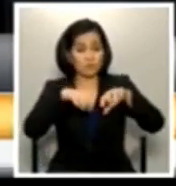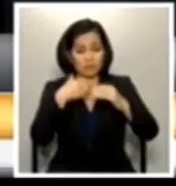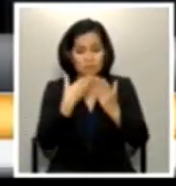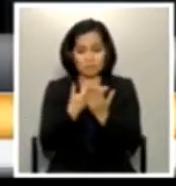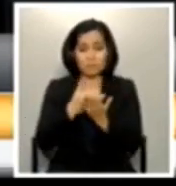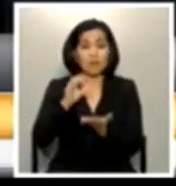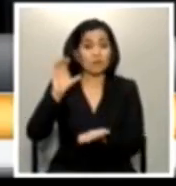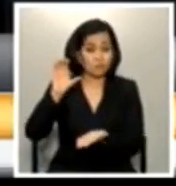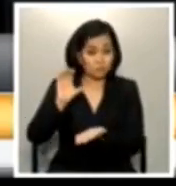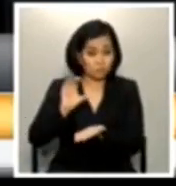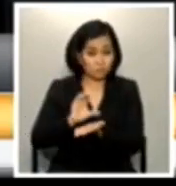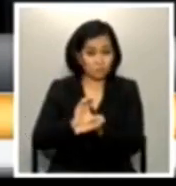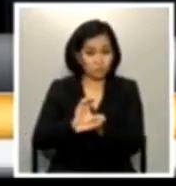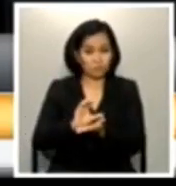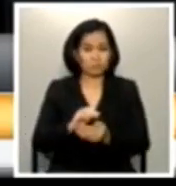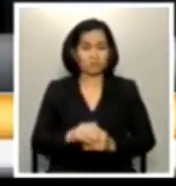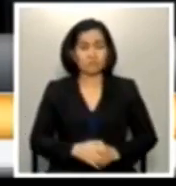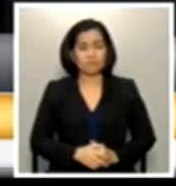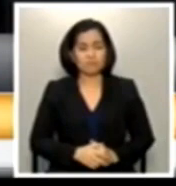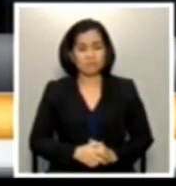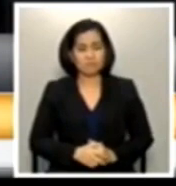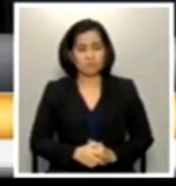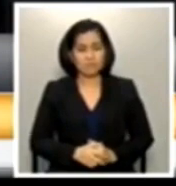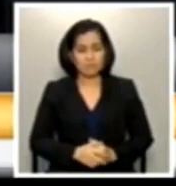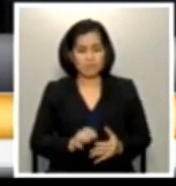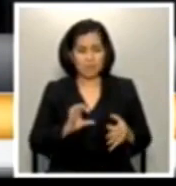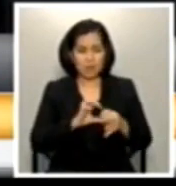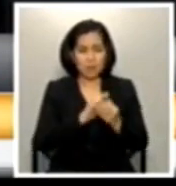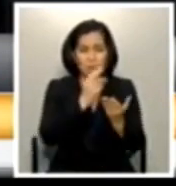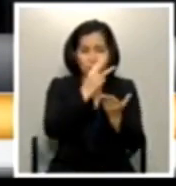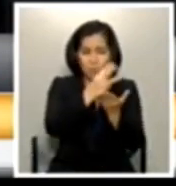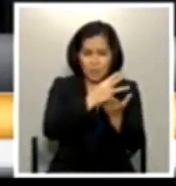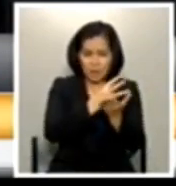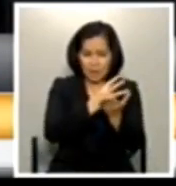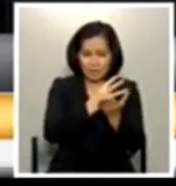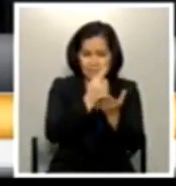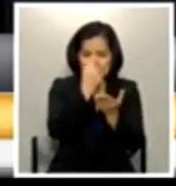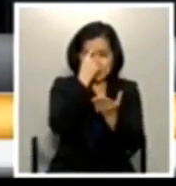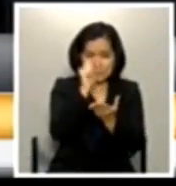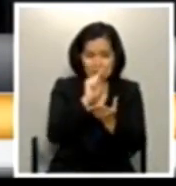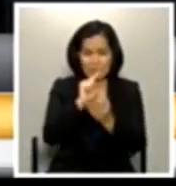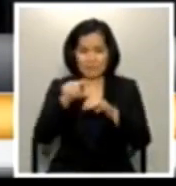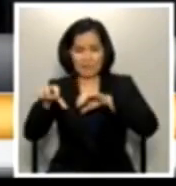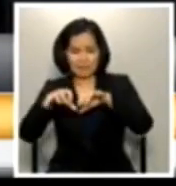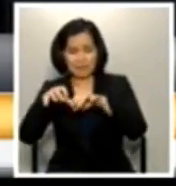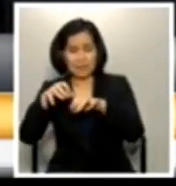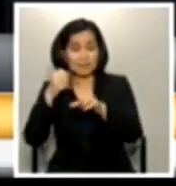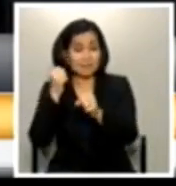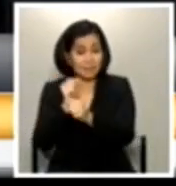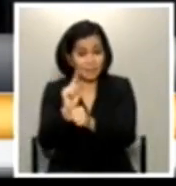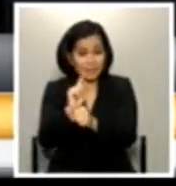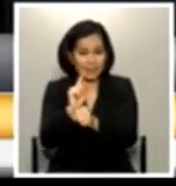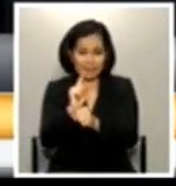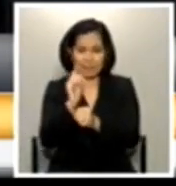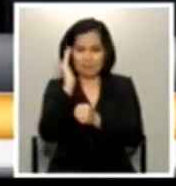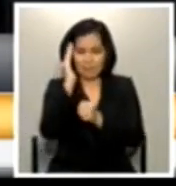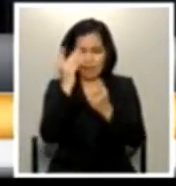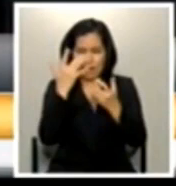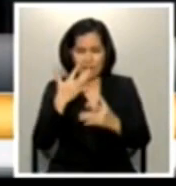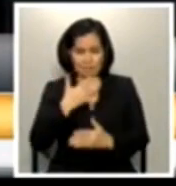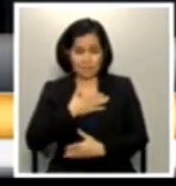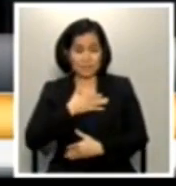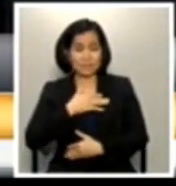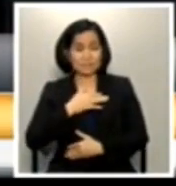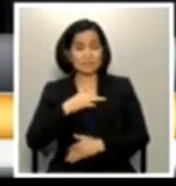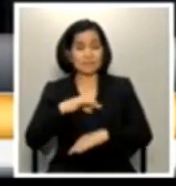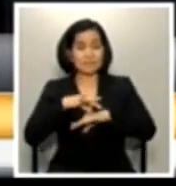นะครับในเชิงของการบริหารจัดการหรือเชิงวิชาการนะครับแต่ผมเองนะครับก็ในฐานะที่เป็นสมาชิกส